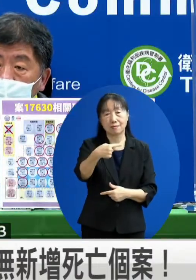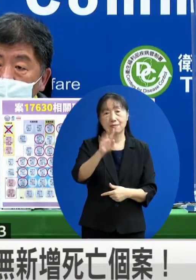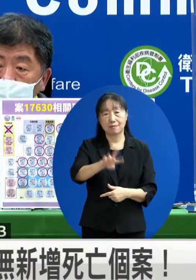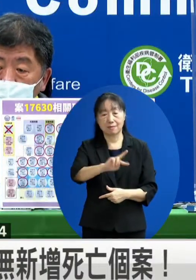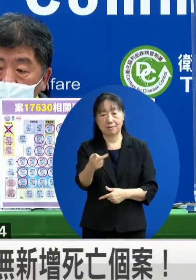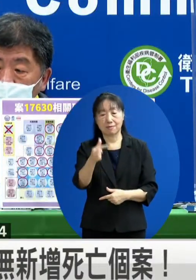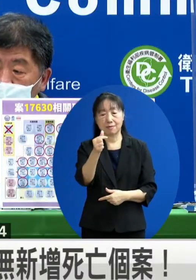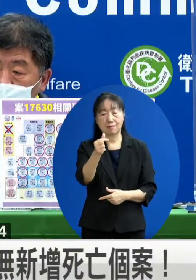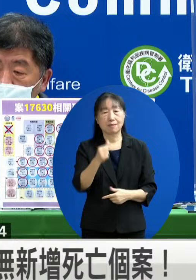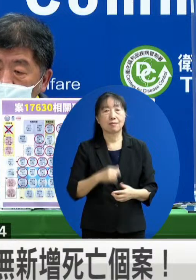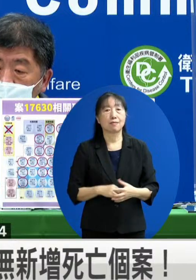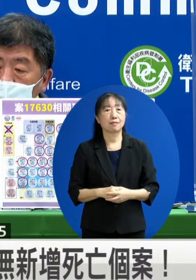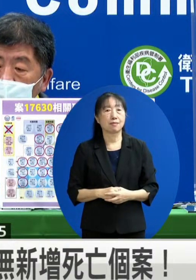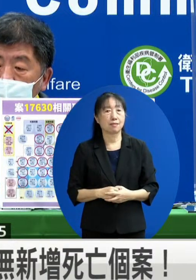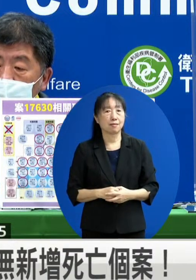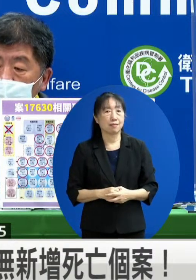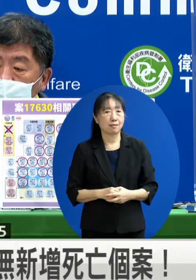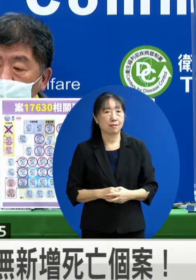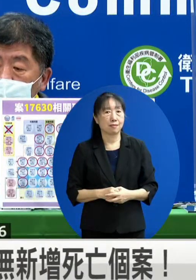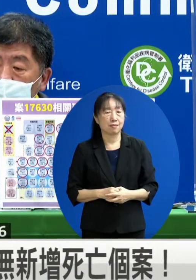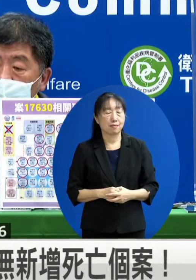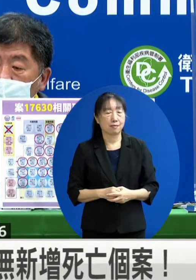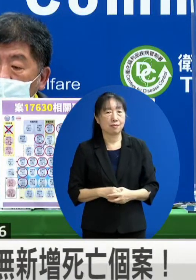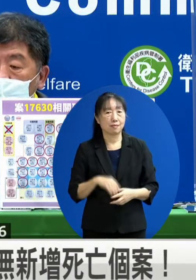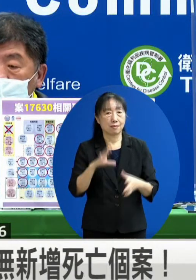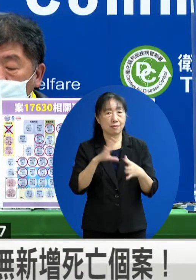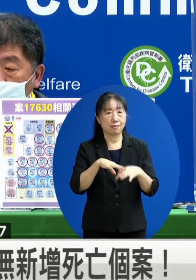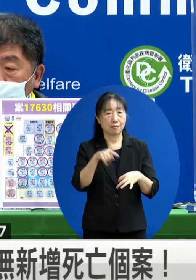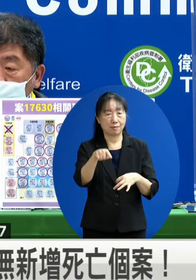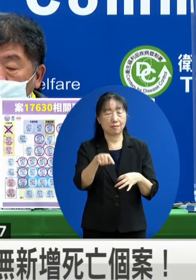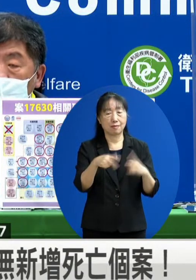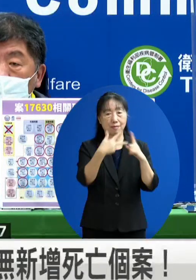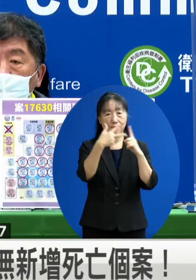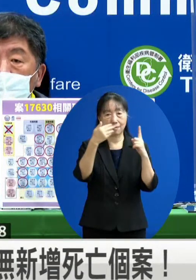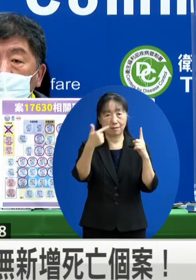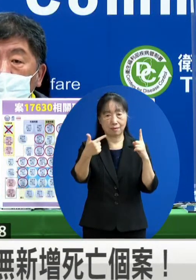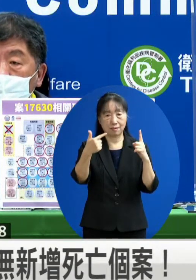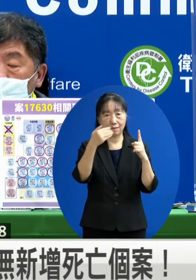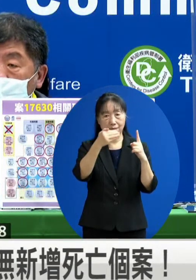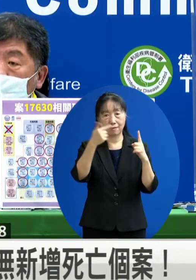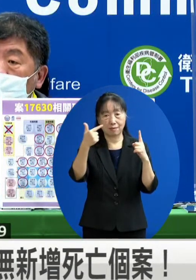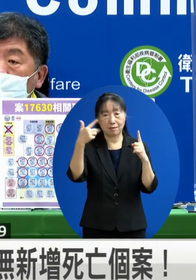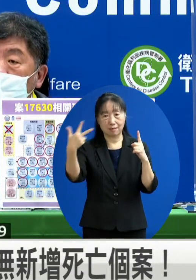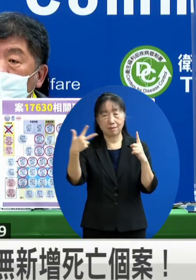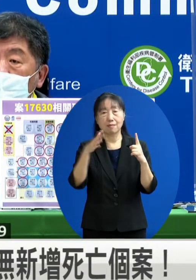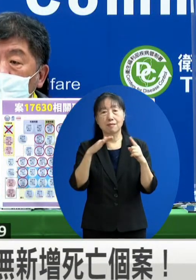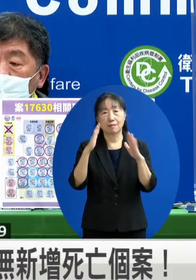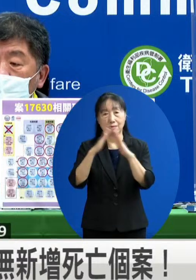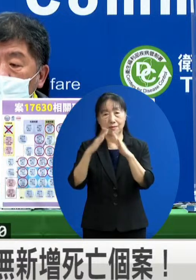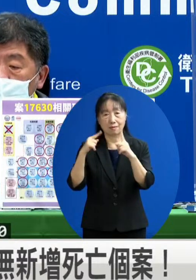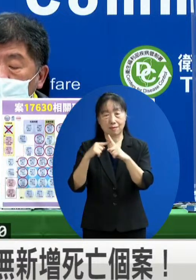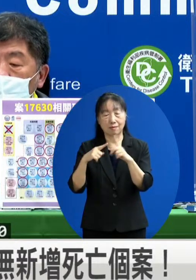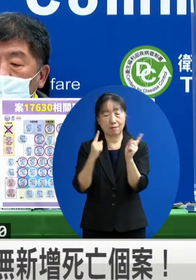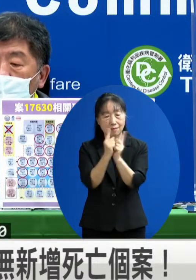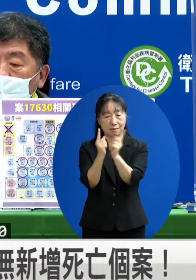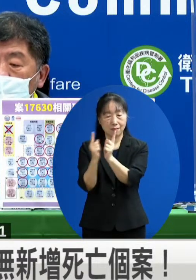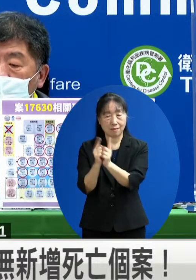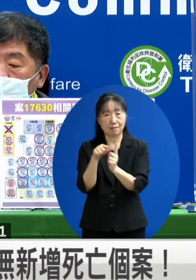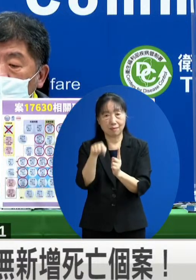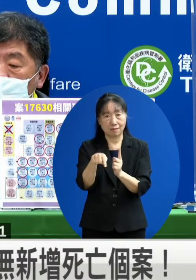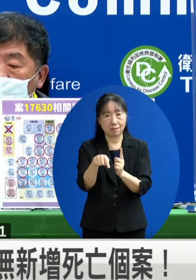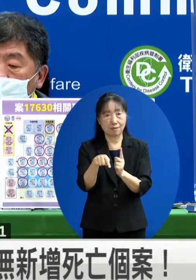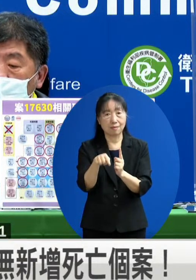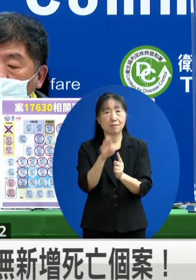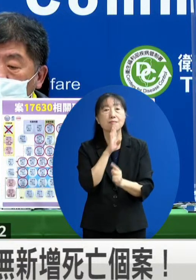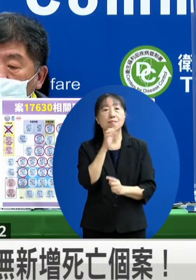在也转阳性。所以这个指标个案17967目前是他家庭的亲密接触者